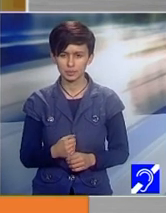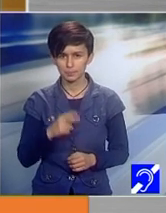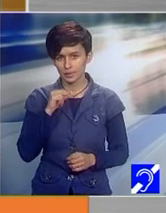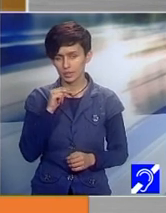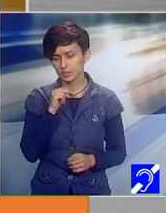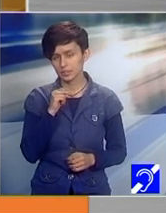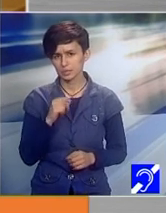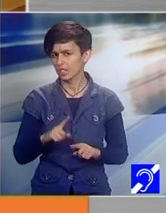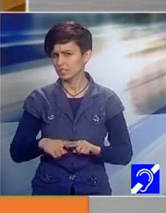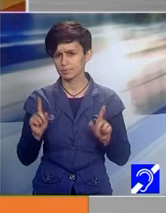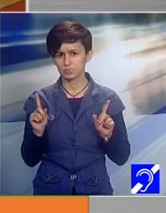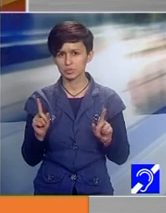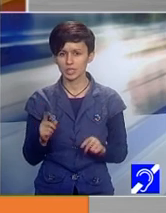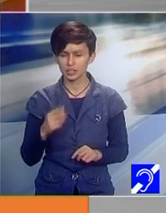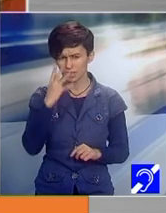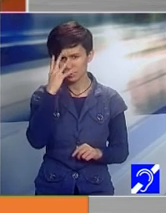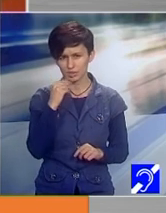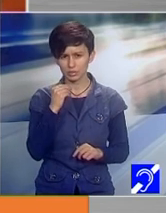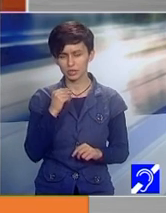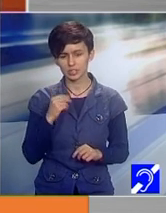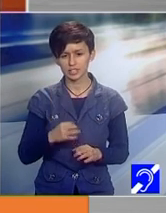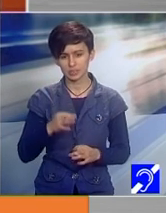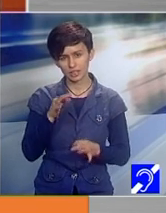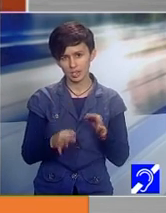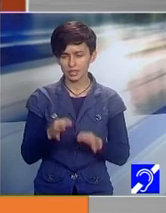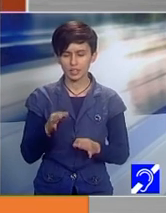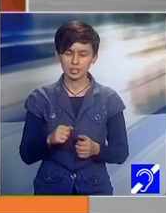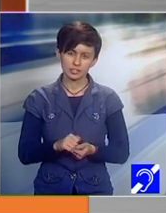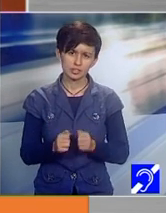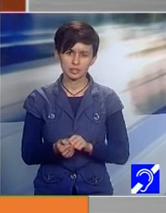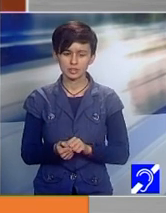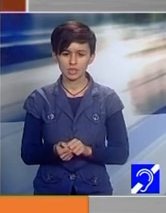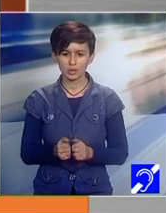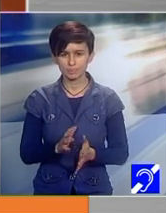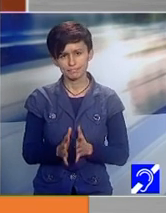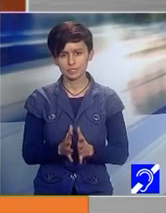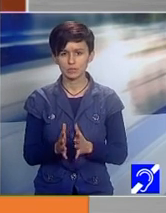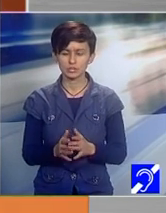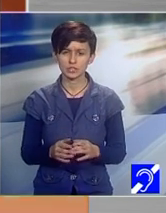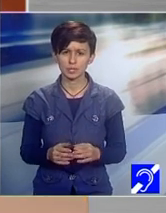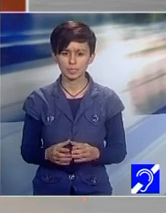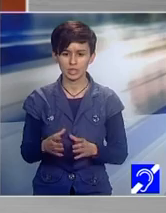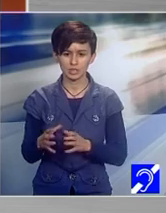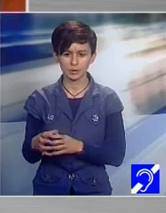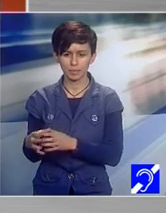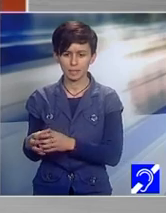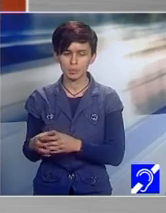paradox sau tristă constatare sau semn al civilizației moderne.